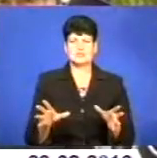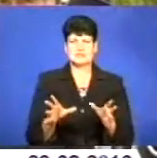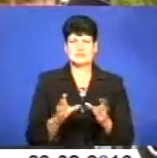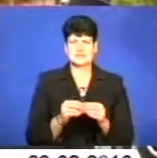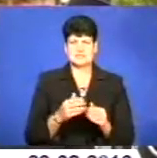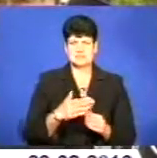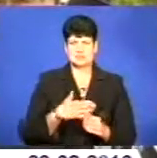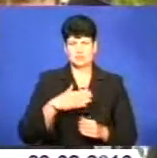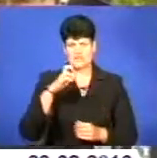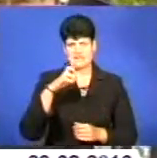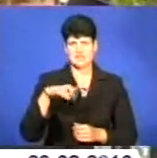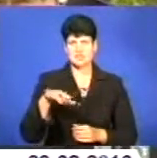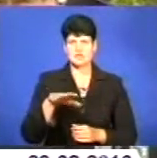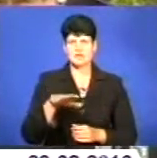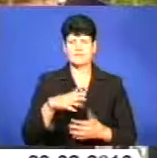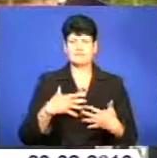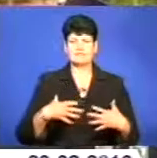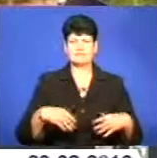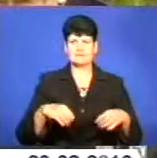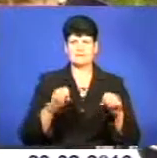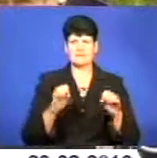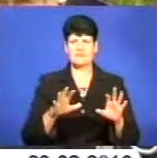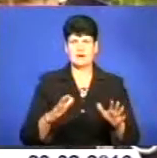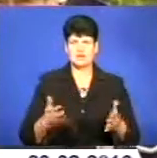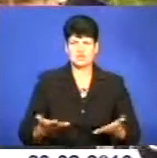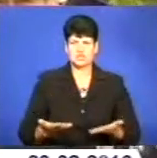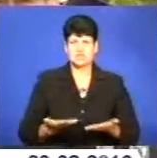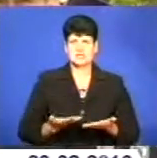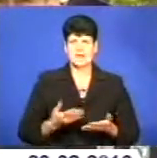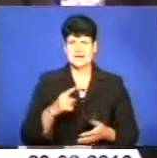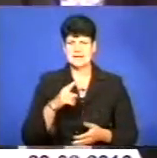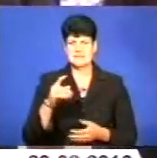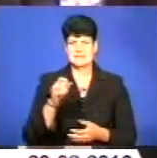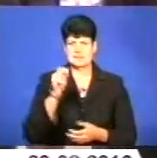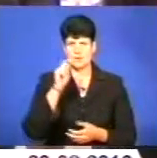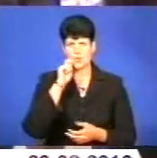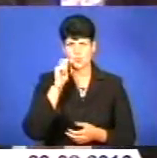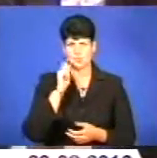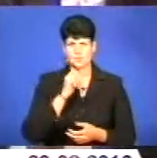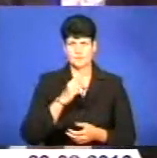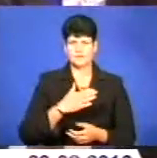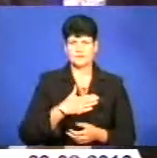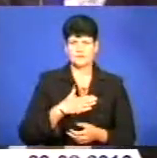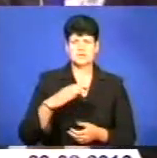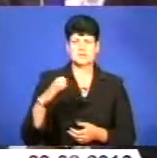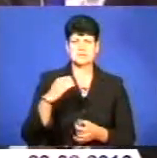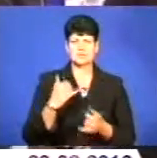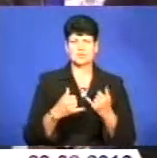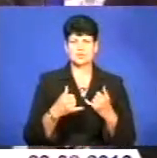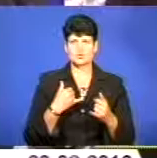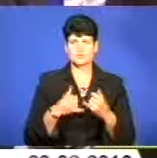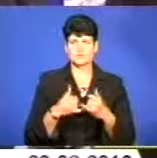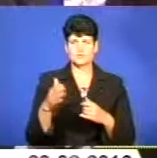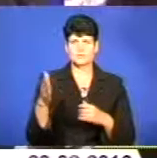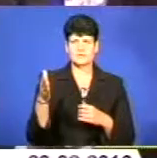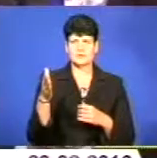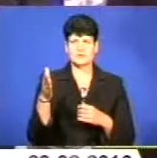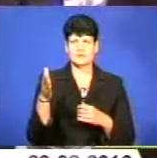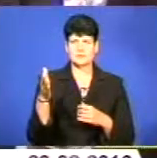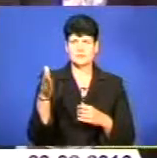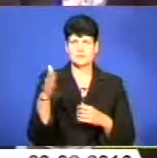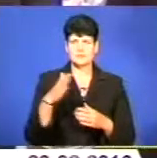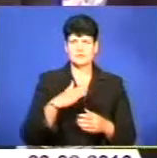держави, віддавали життя за Україну. Наш синьо-жовтий стяг над нашою землею –